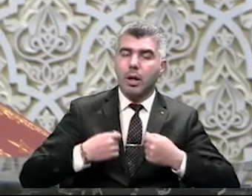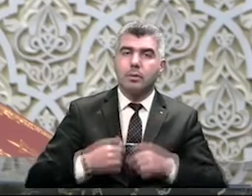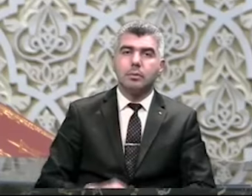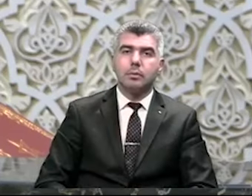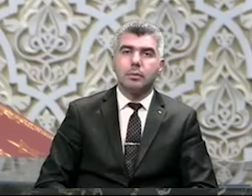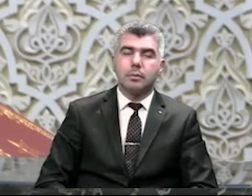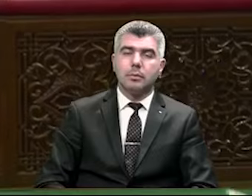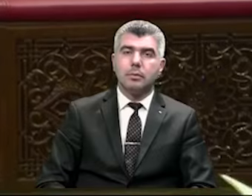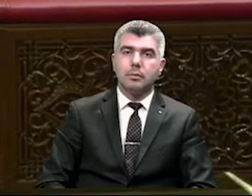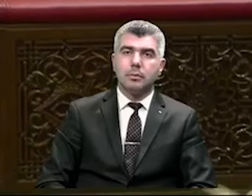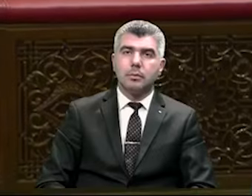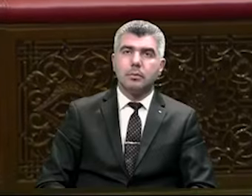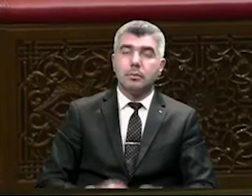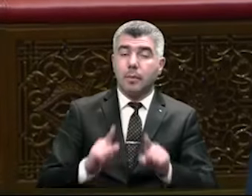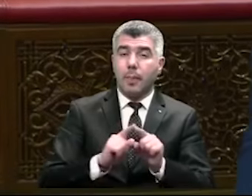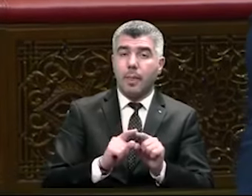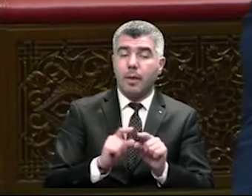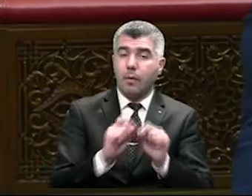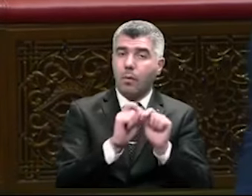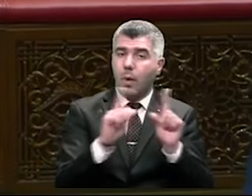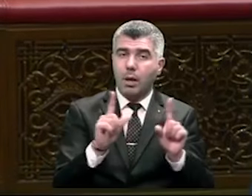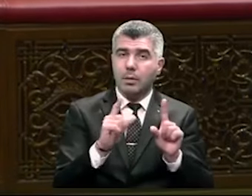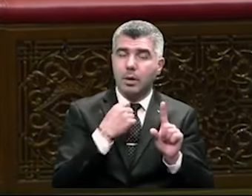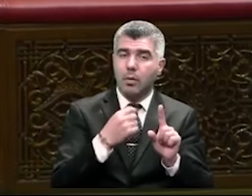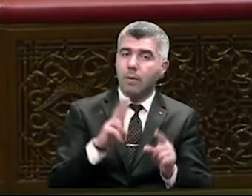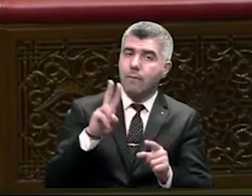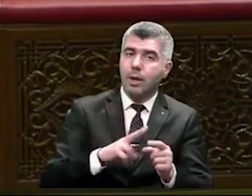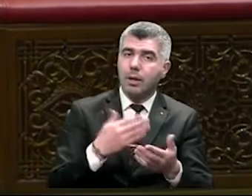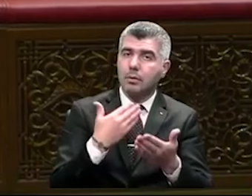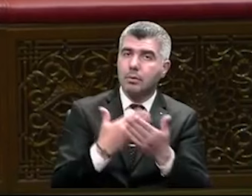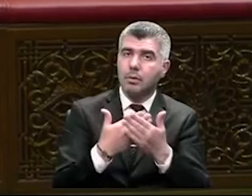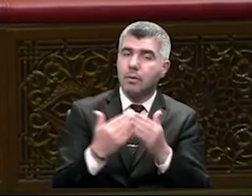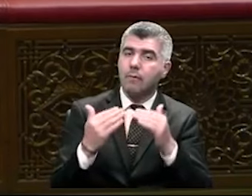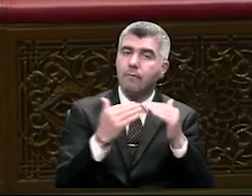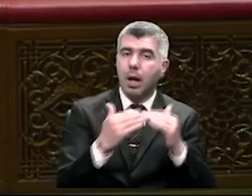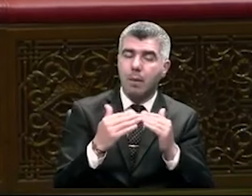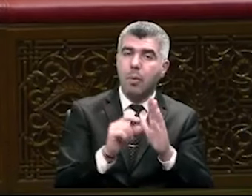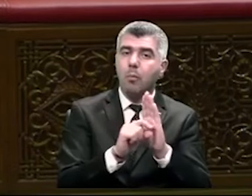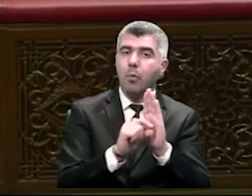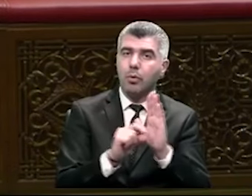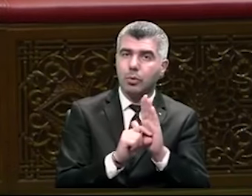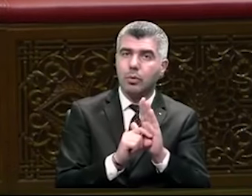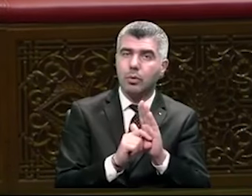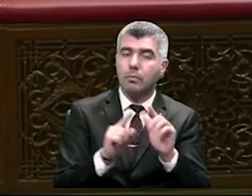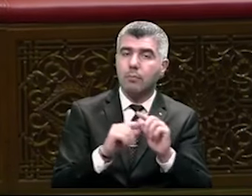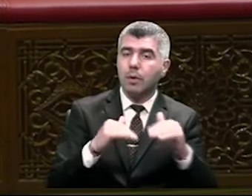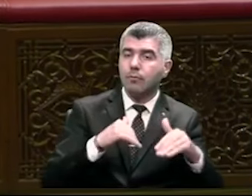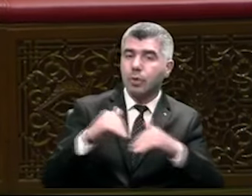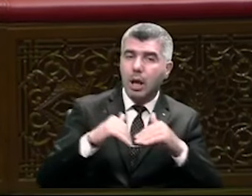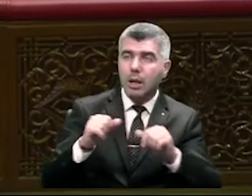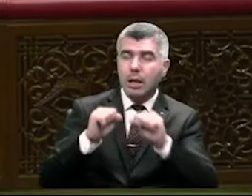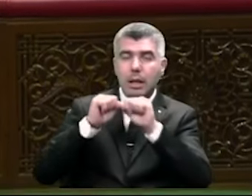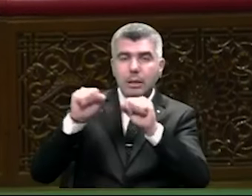المحترم صراحه انا غادي نتوافق معكم كليا ان موضوع بحال هذا اللي الشارع كغلي عليه